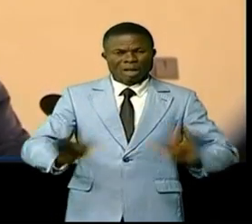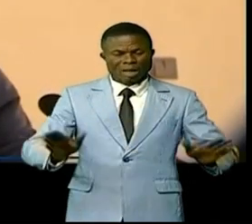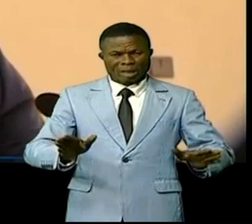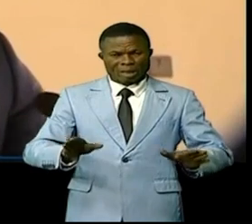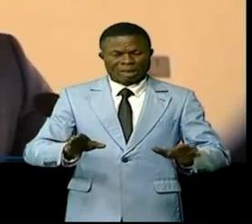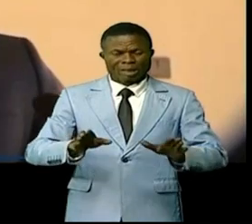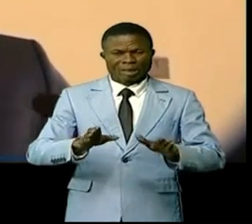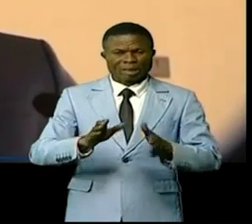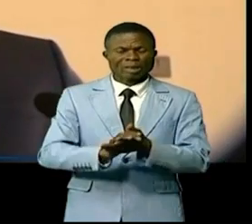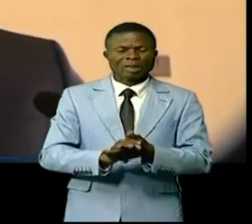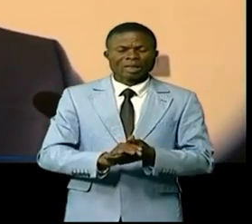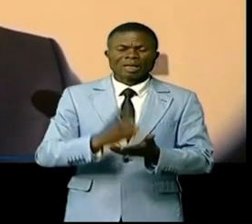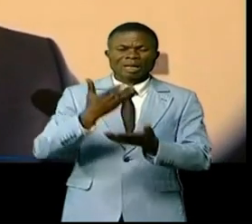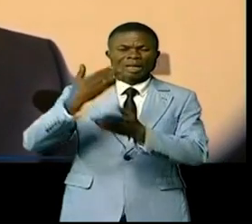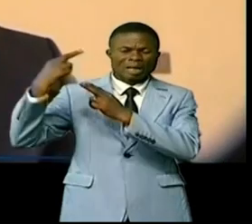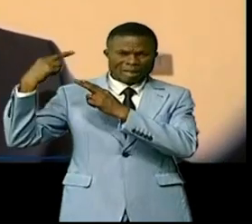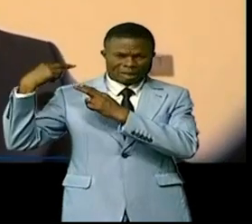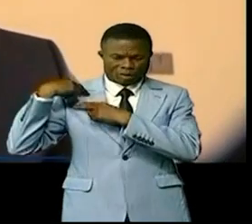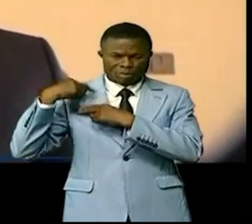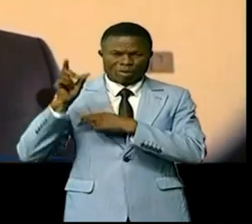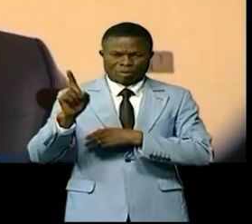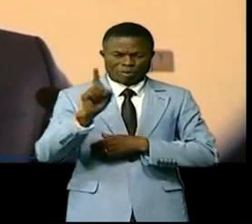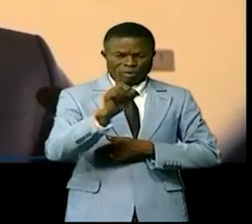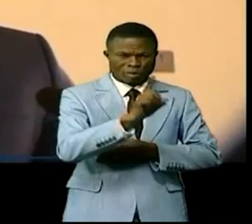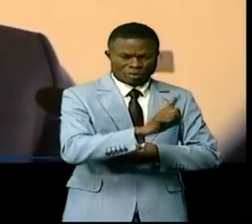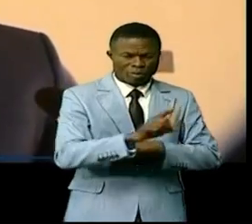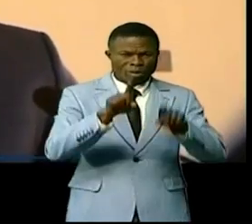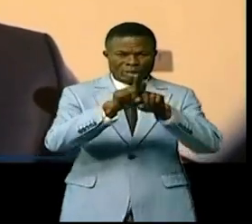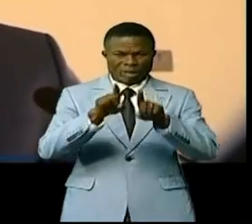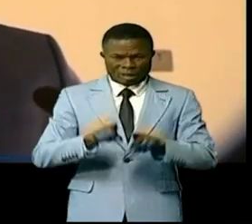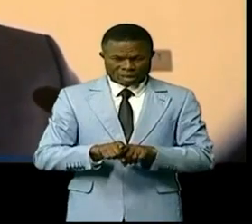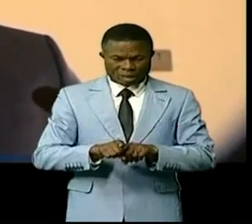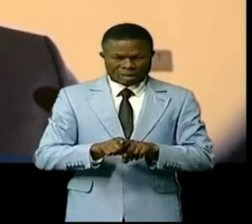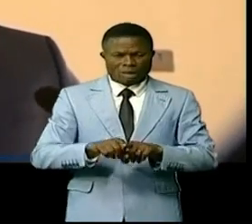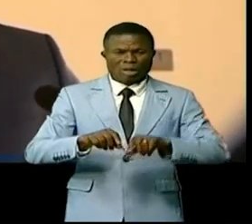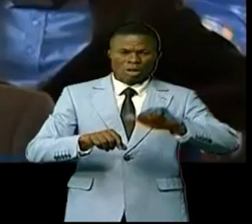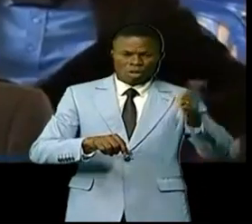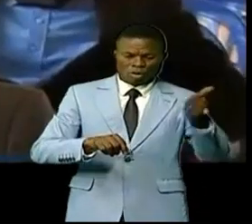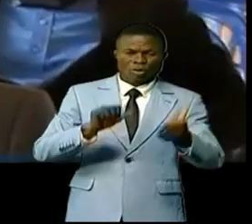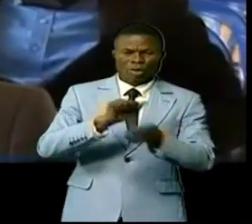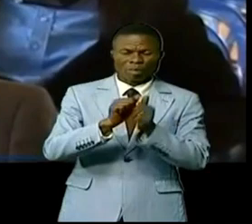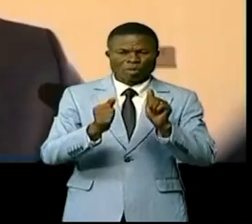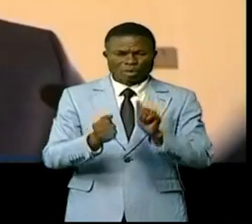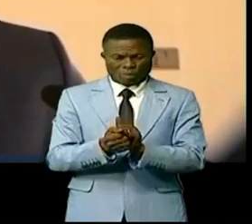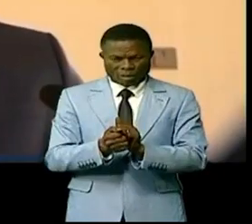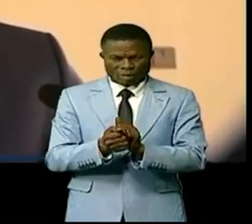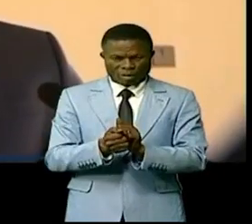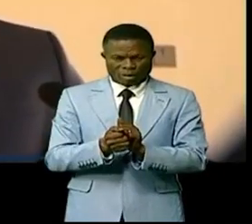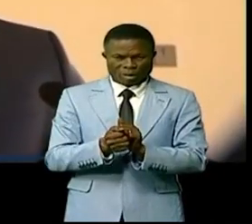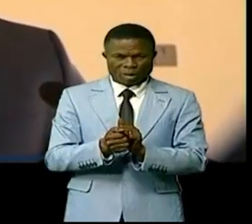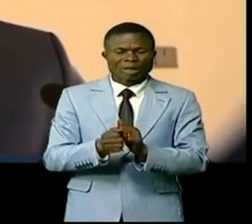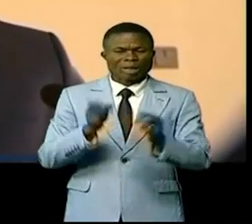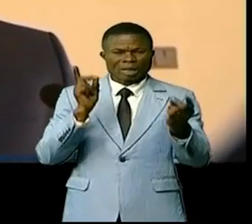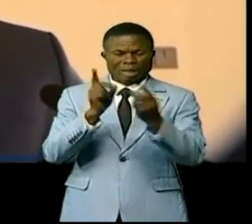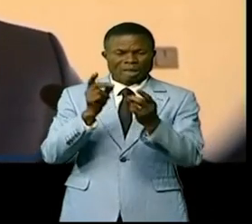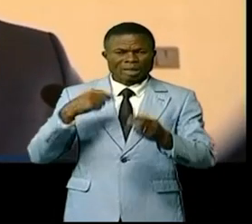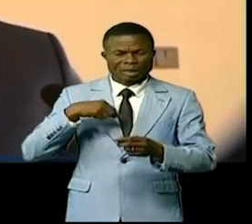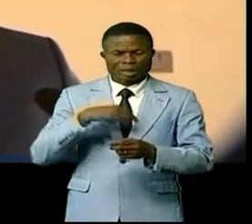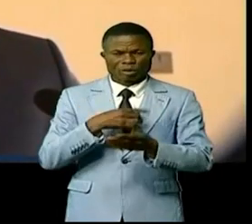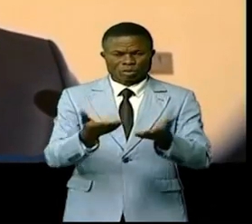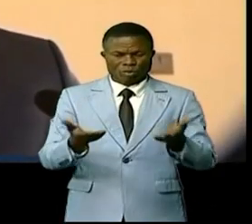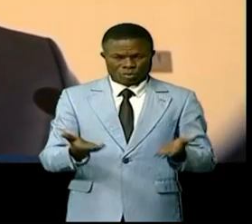les attributions de chacun, ainsi que sur certains défis auxquels se vit encore à ce